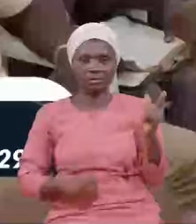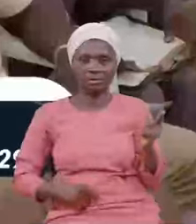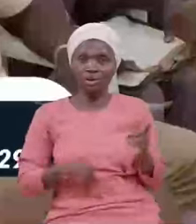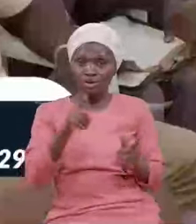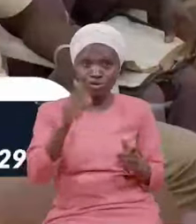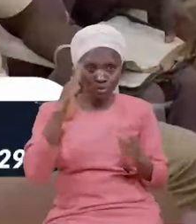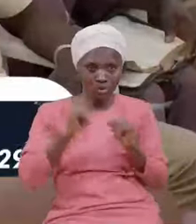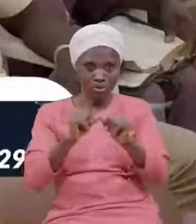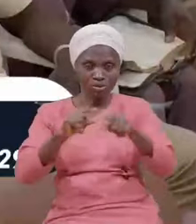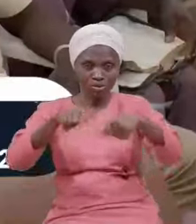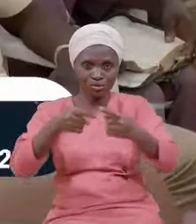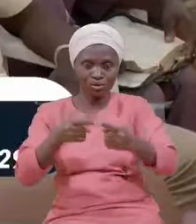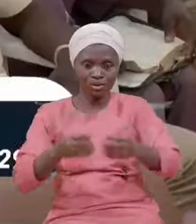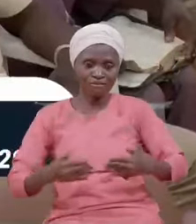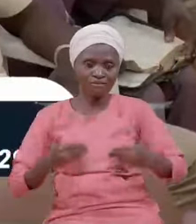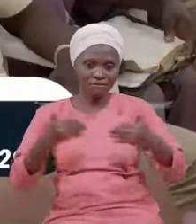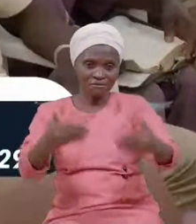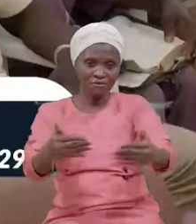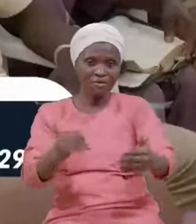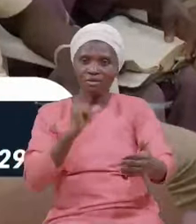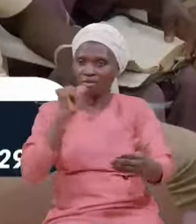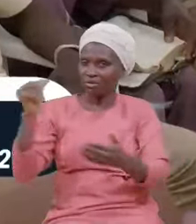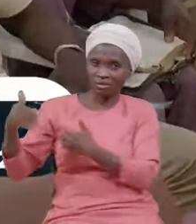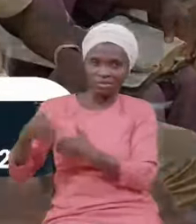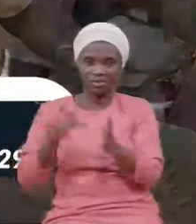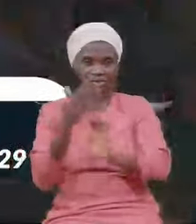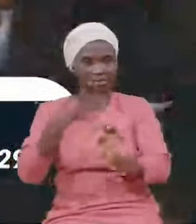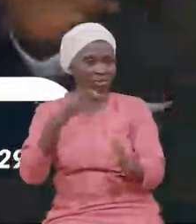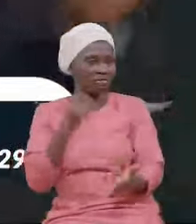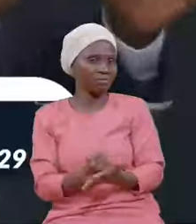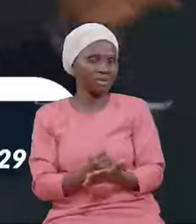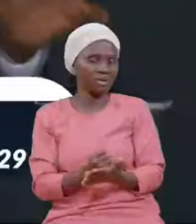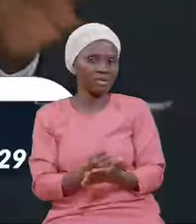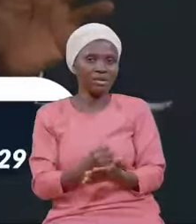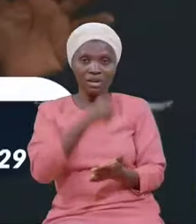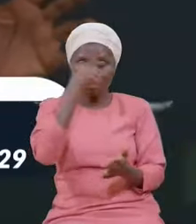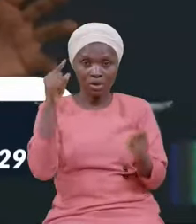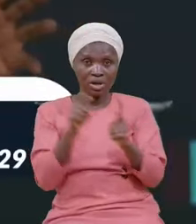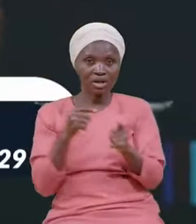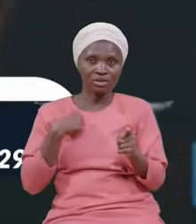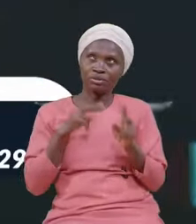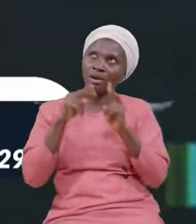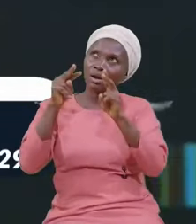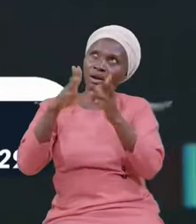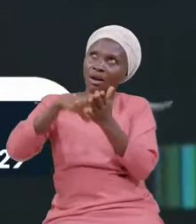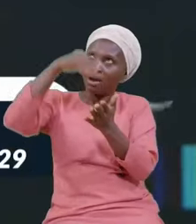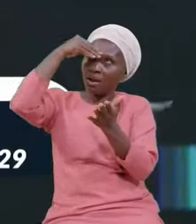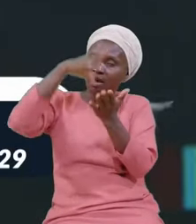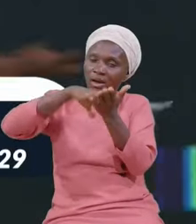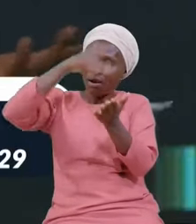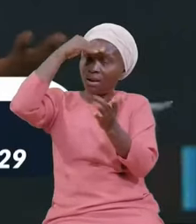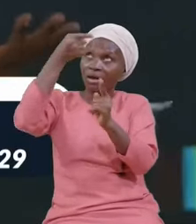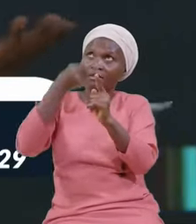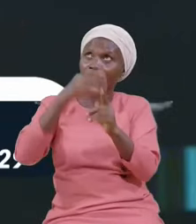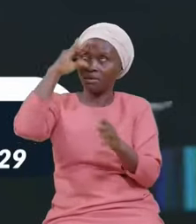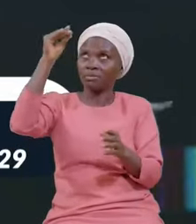reculer. Comme tu contemples, comme tu apprends de lui, il nous change de